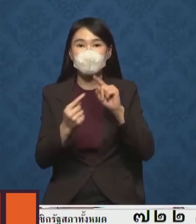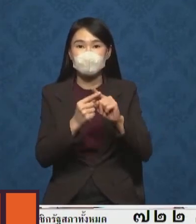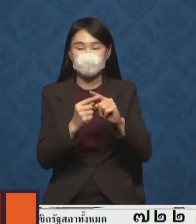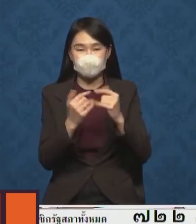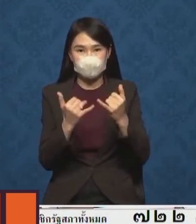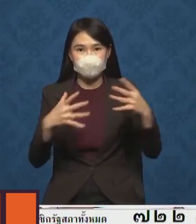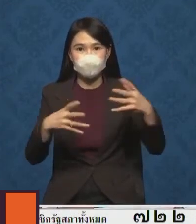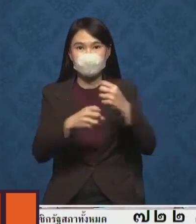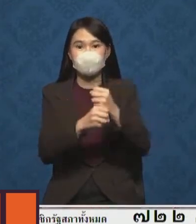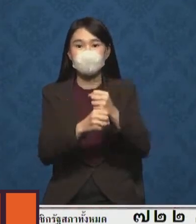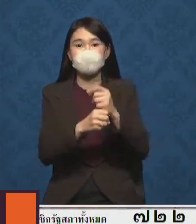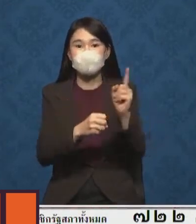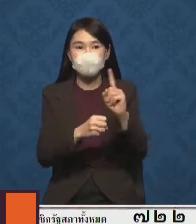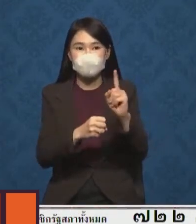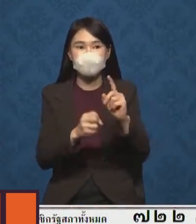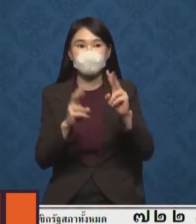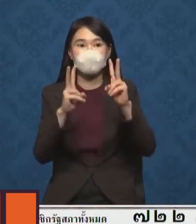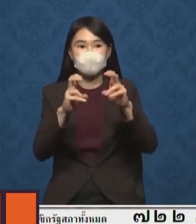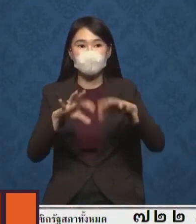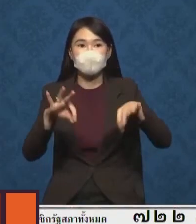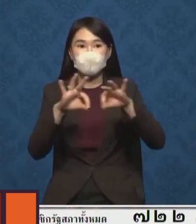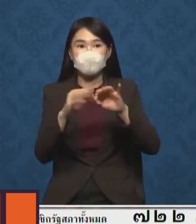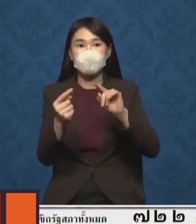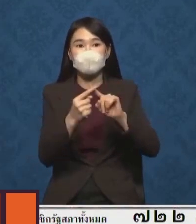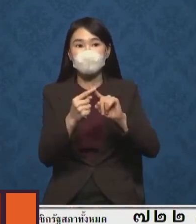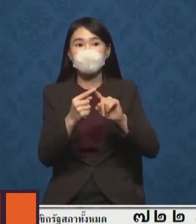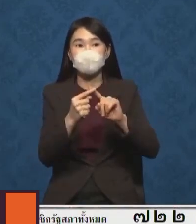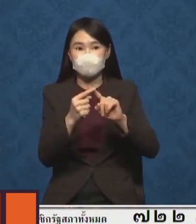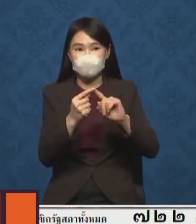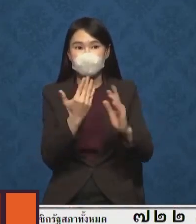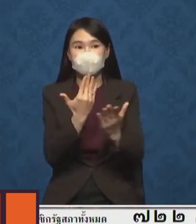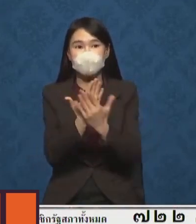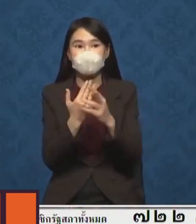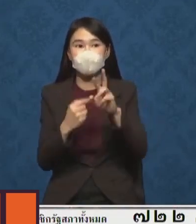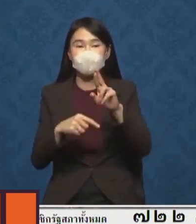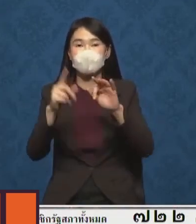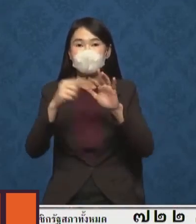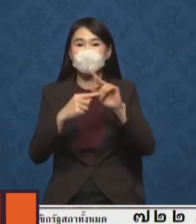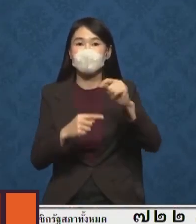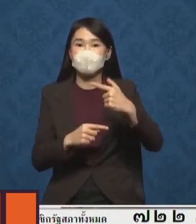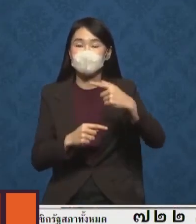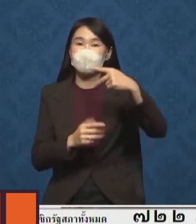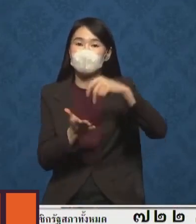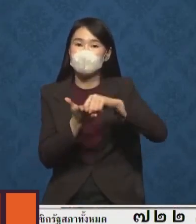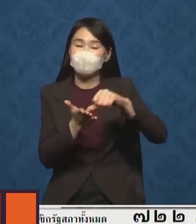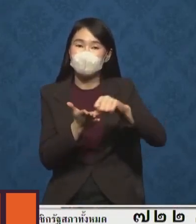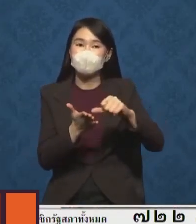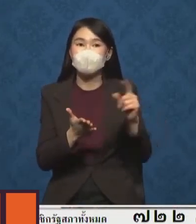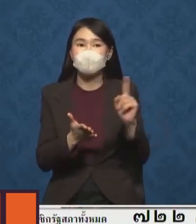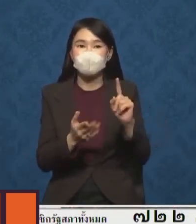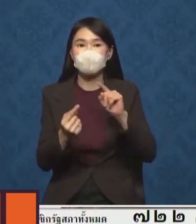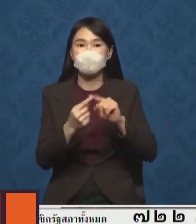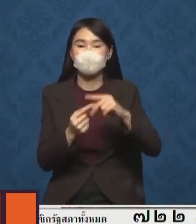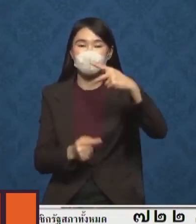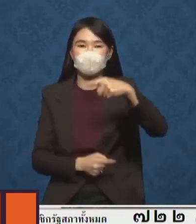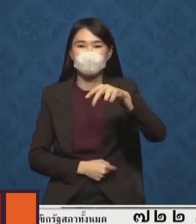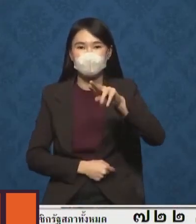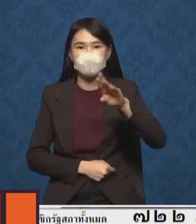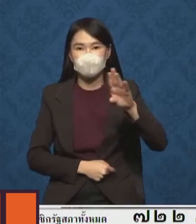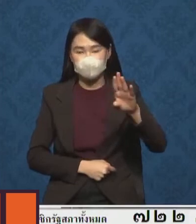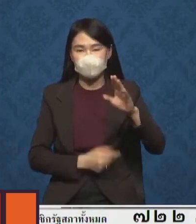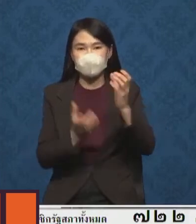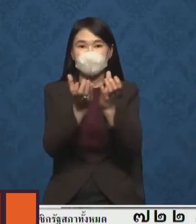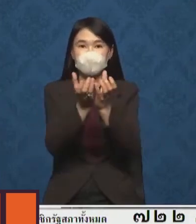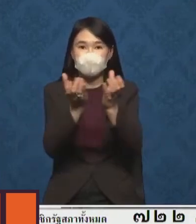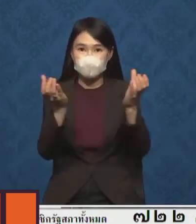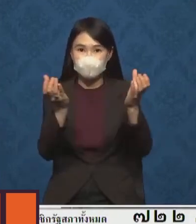ปการอภิปรายประกอบยะติ ของร่างภรชมัธิแก้ไขเพิ่มเติมพระรชมัธิประกอบรฐธรม